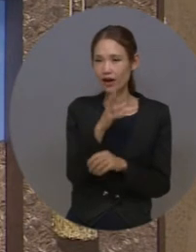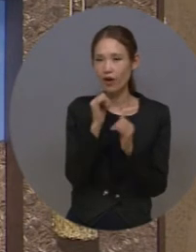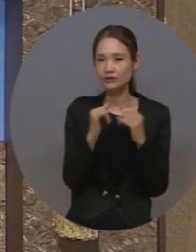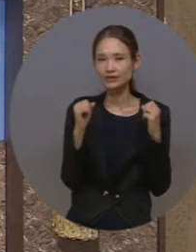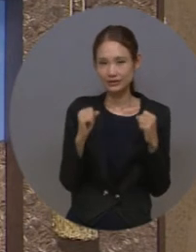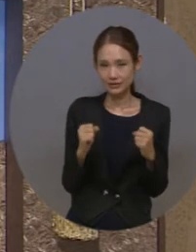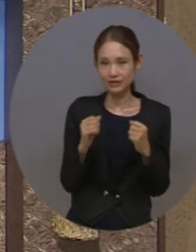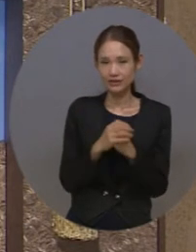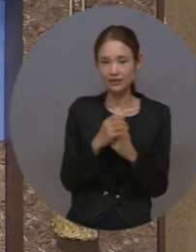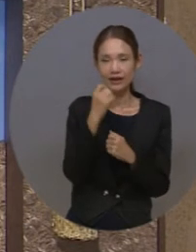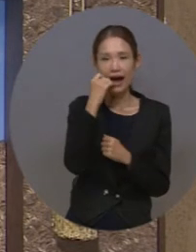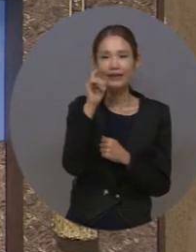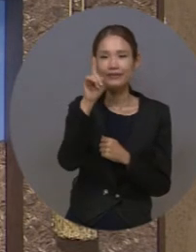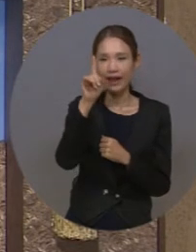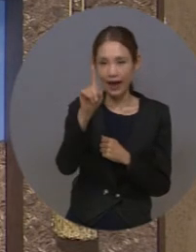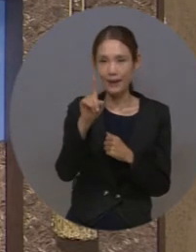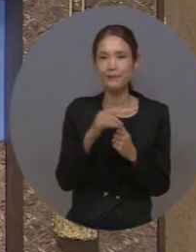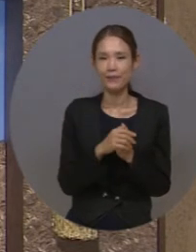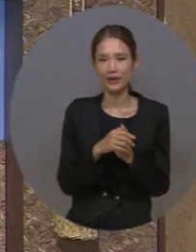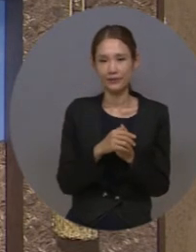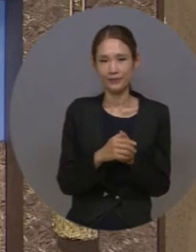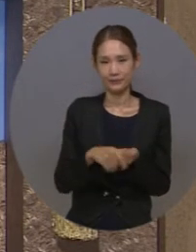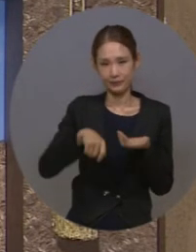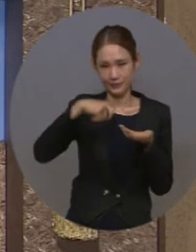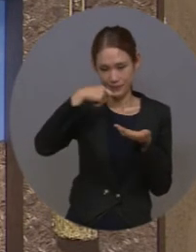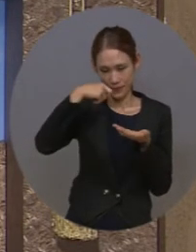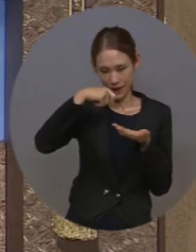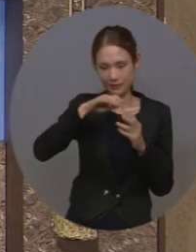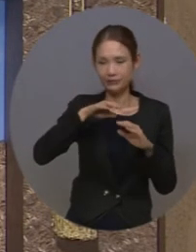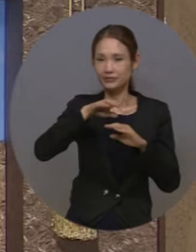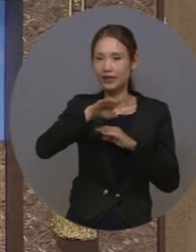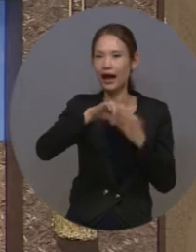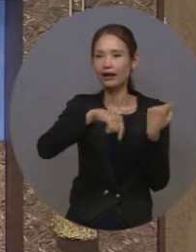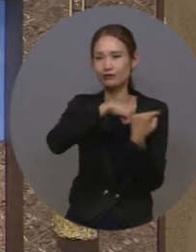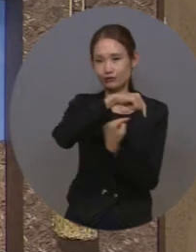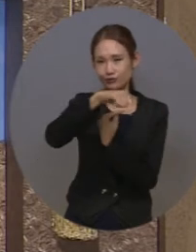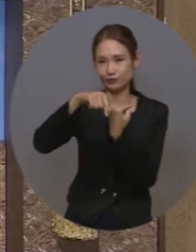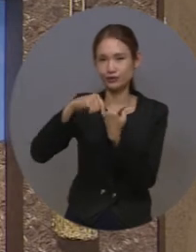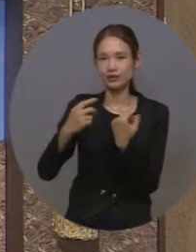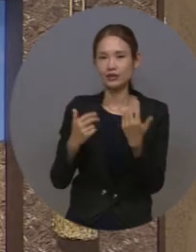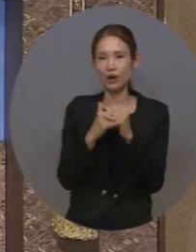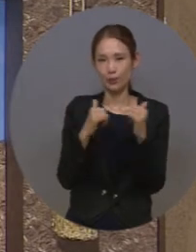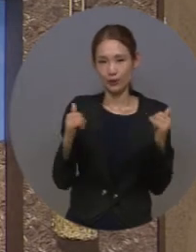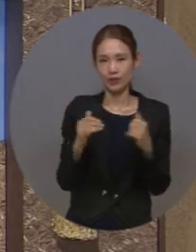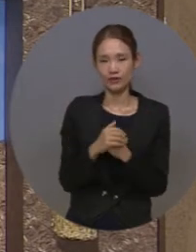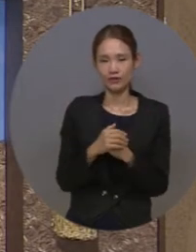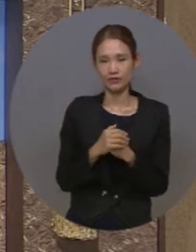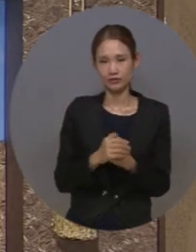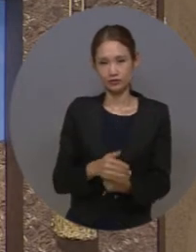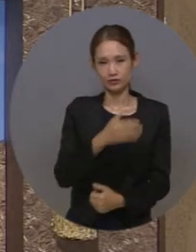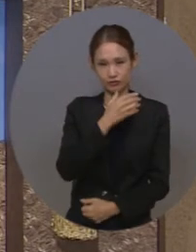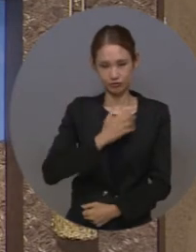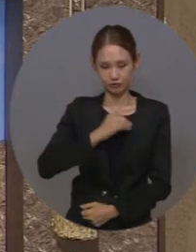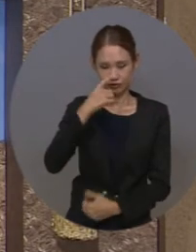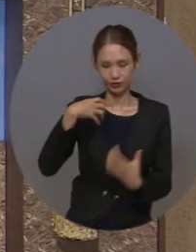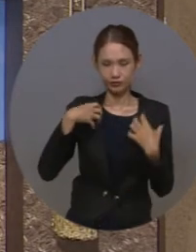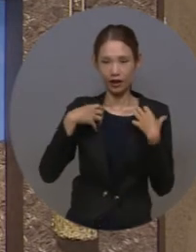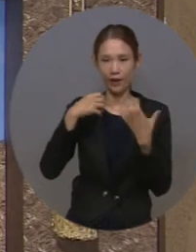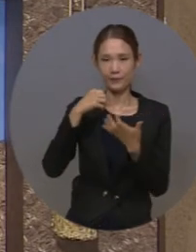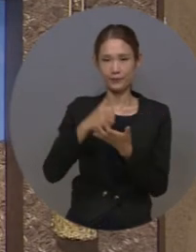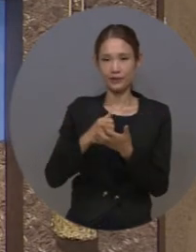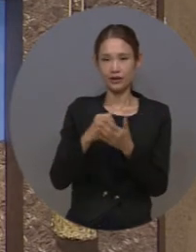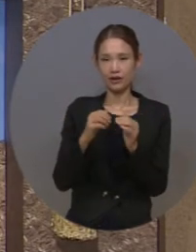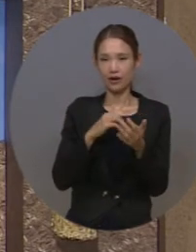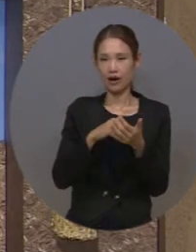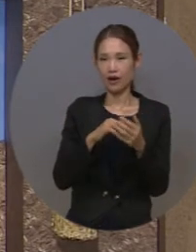데를 한 달에 한 번씩 해가지고 밥차를 운영을 했습니다. 자원봉사하는 사람들 또 구청 또 한